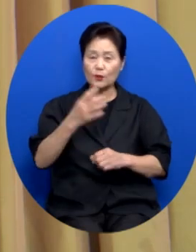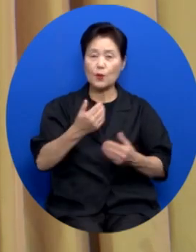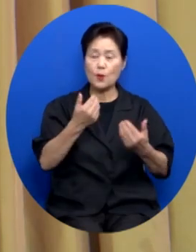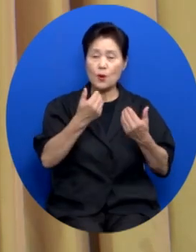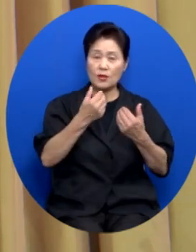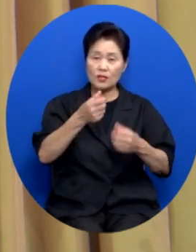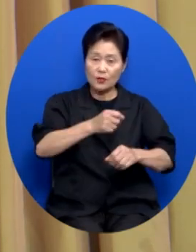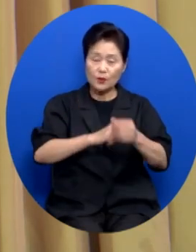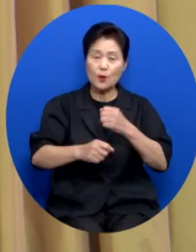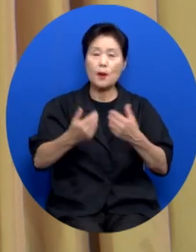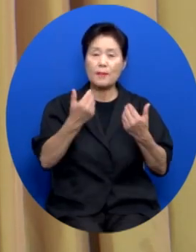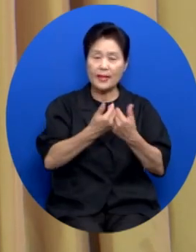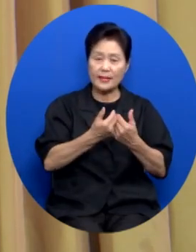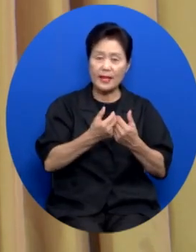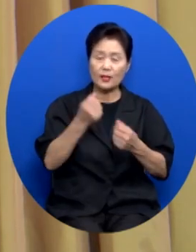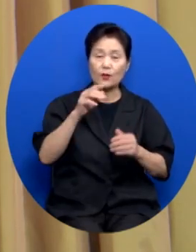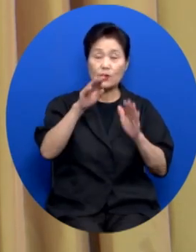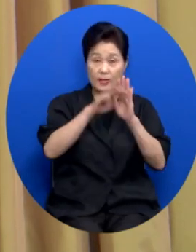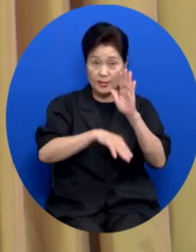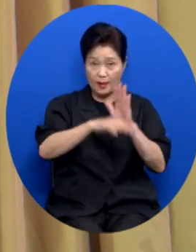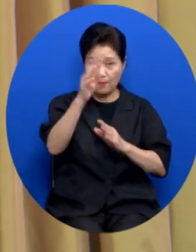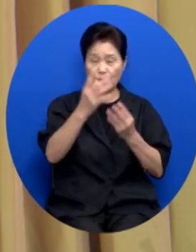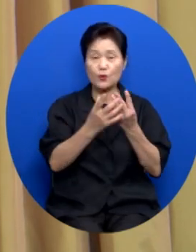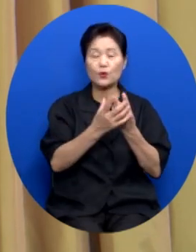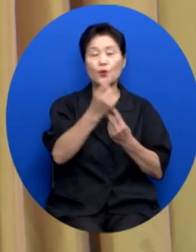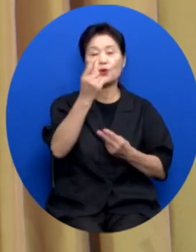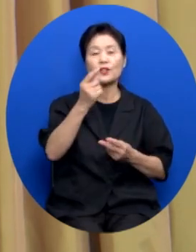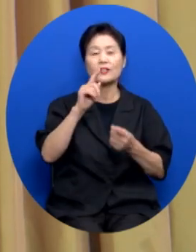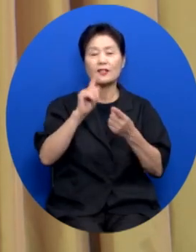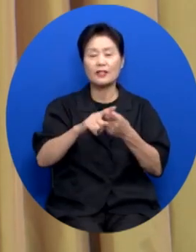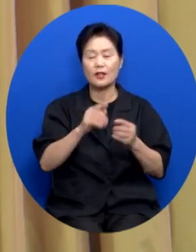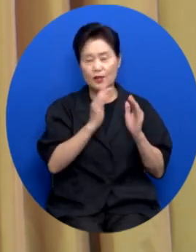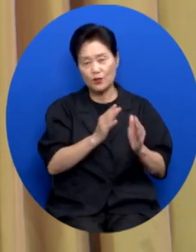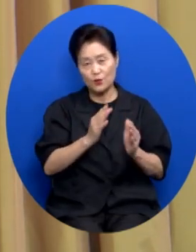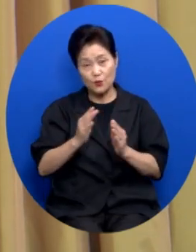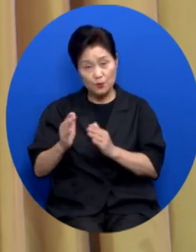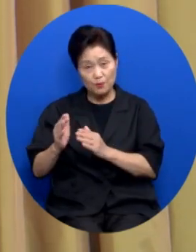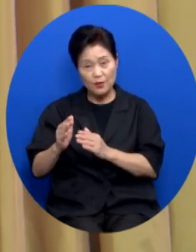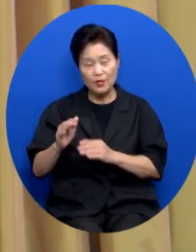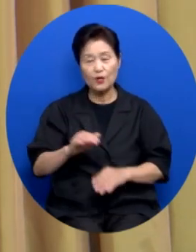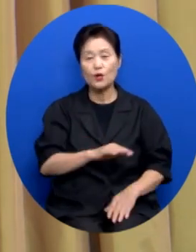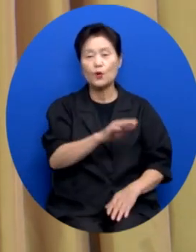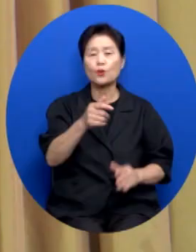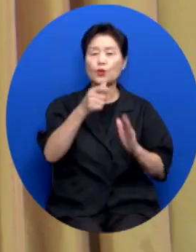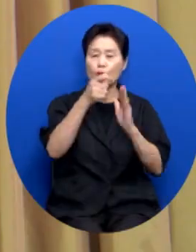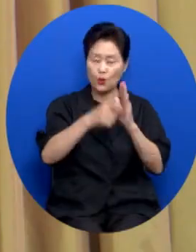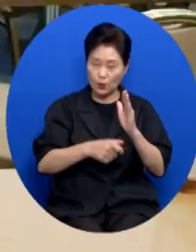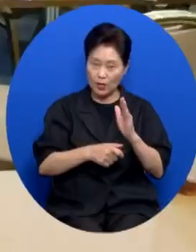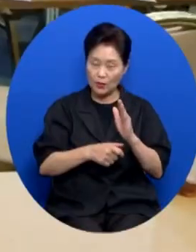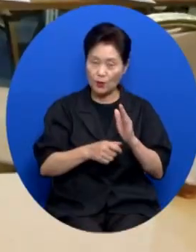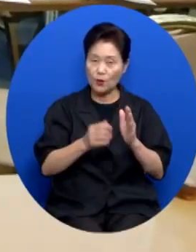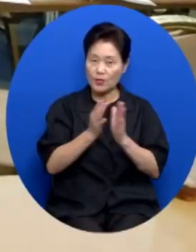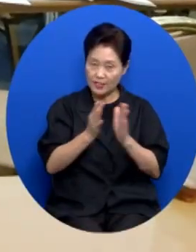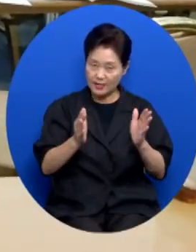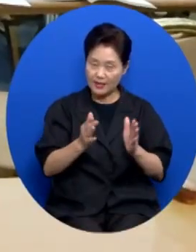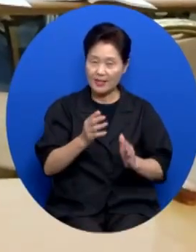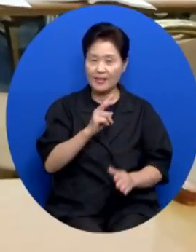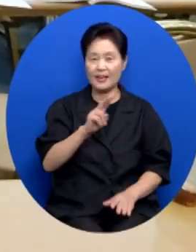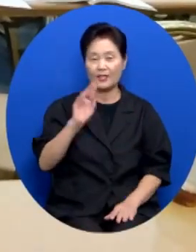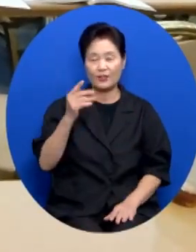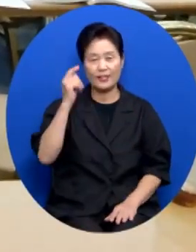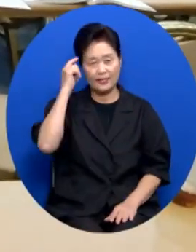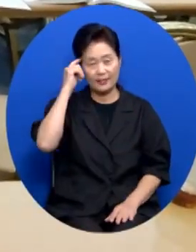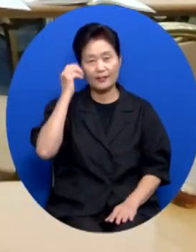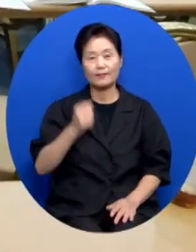반대 또 남북 통일에 대한 그런 준비를 우리 교단도 해야 된다고.